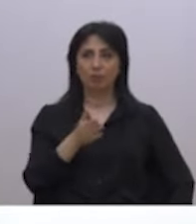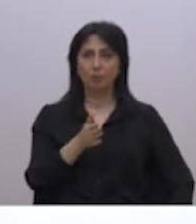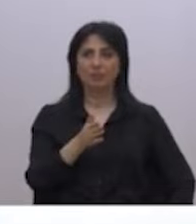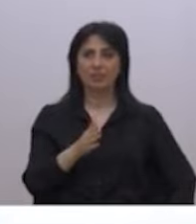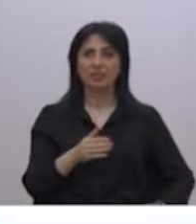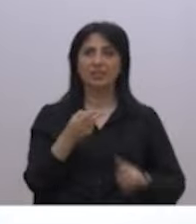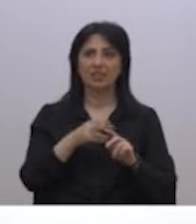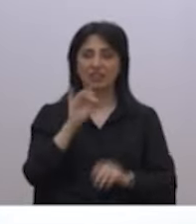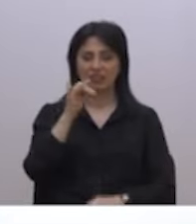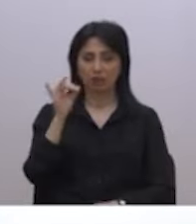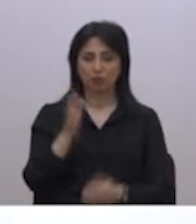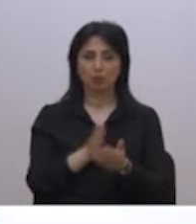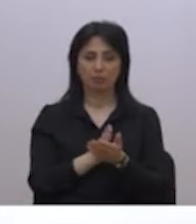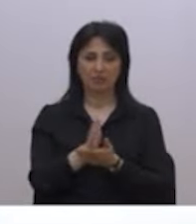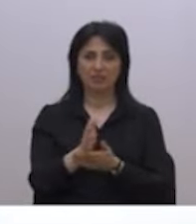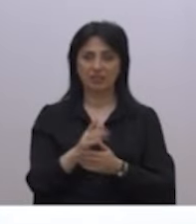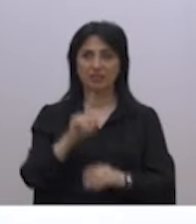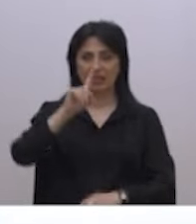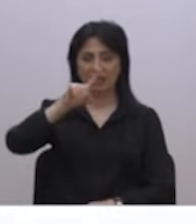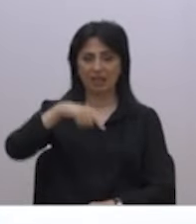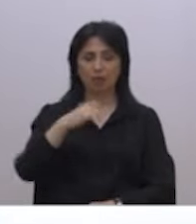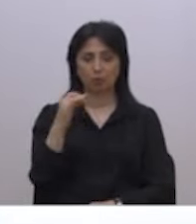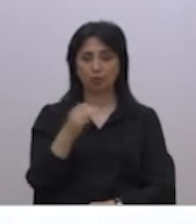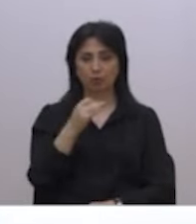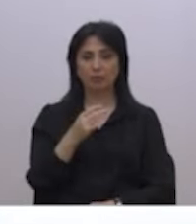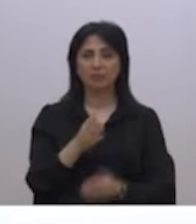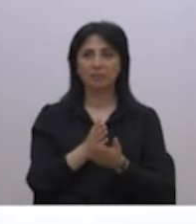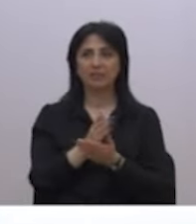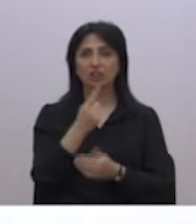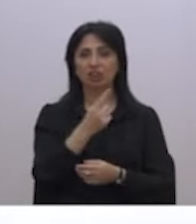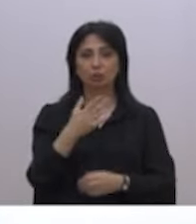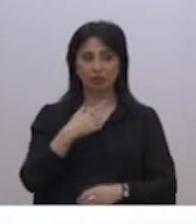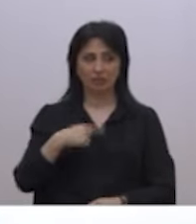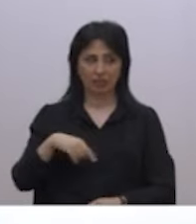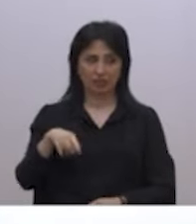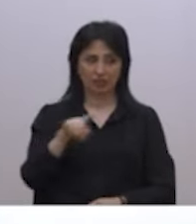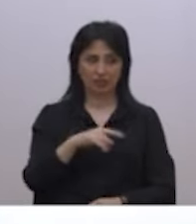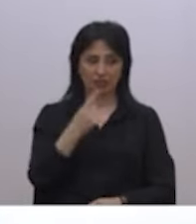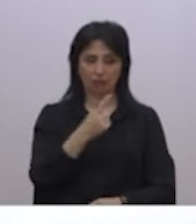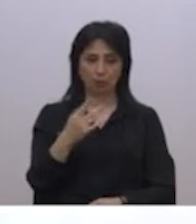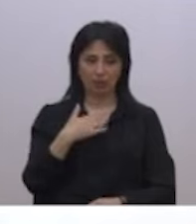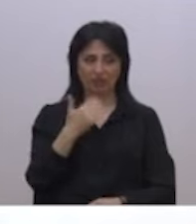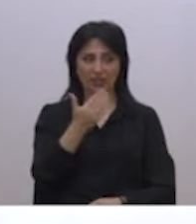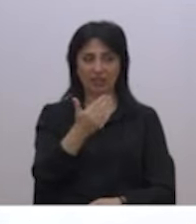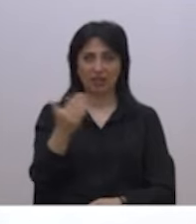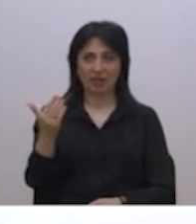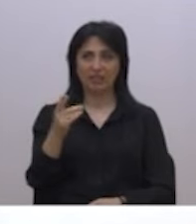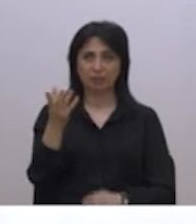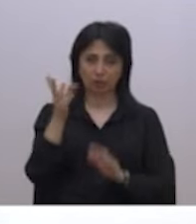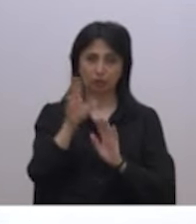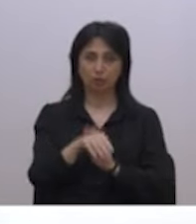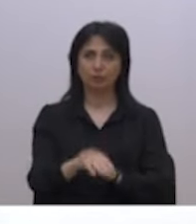მისია, ისტორიული მისია, დაკისრებული ისტორიული მისია თითოეული ჩვენთაგანის და თითოეული თქვენთაგანზე მათ